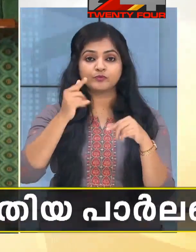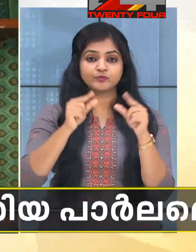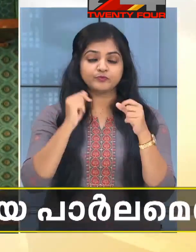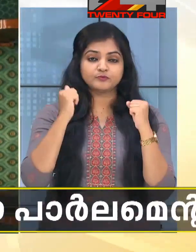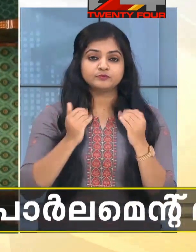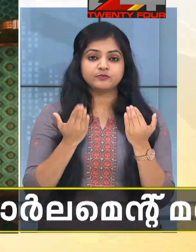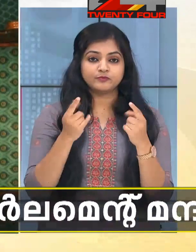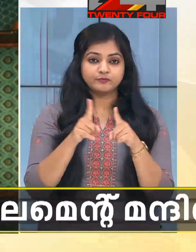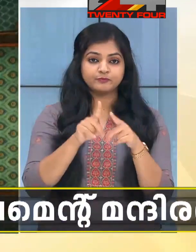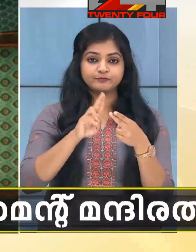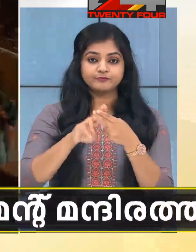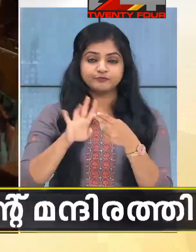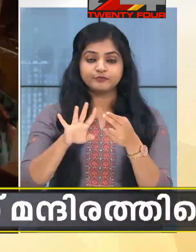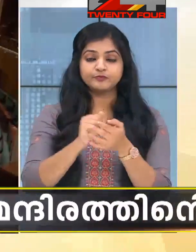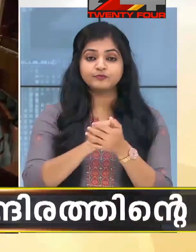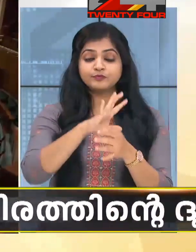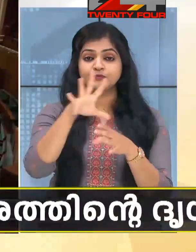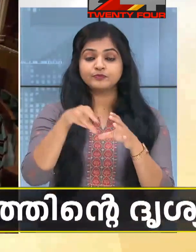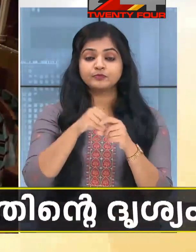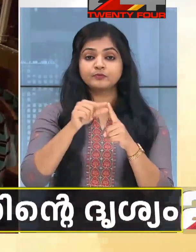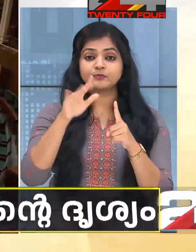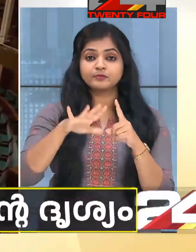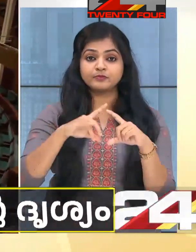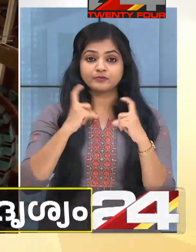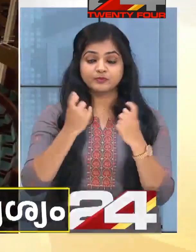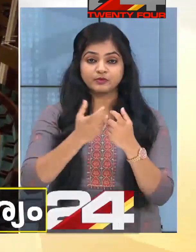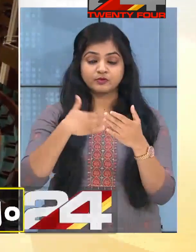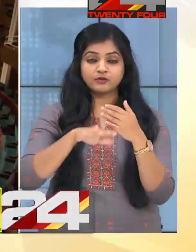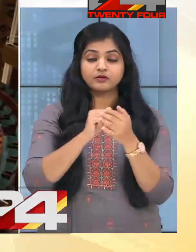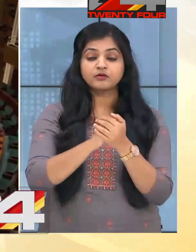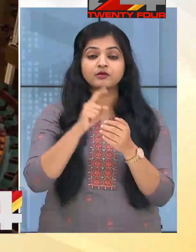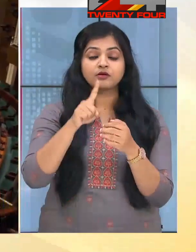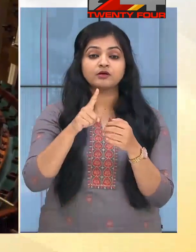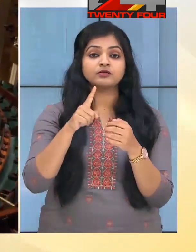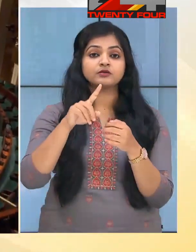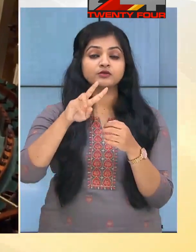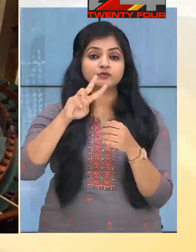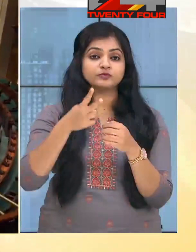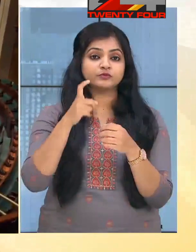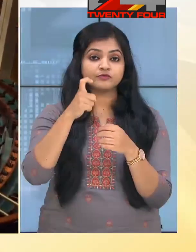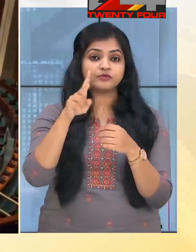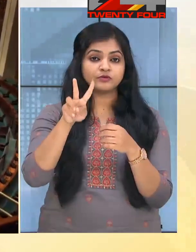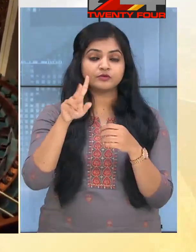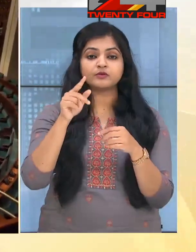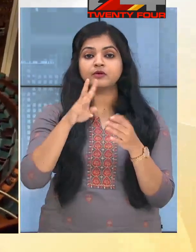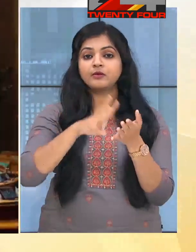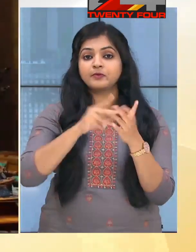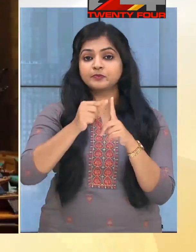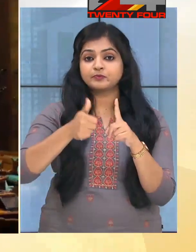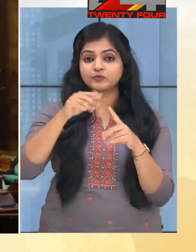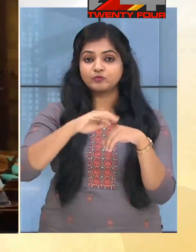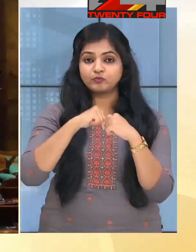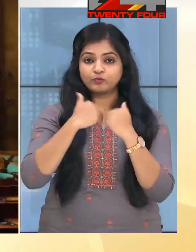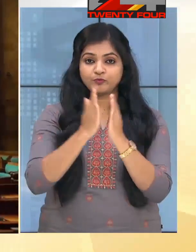ഇരിക്കാം. ഈ സംയുക്ത പാർലമെന്റ് സമ്മേളനം വിളിക്കുമ്പോൾ 1272 MP മാരുണ്ടാകും ഇപ്പോഴത്തെ ഒരു കണക്കനുസരിച്ച്. അങ്ങനെയുള്ള